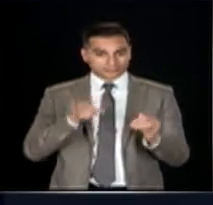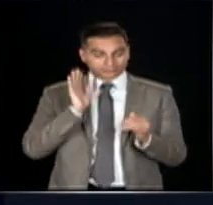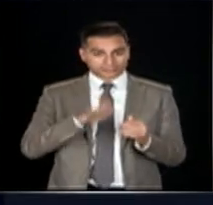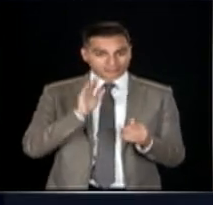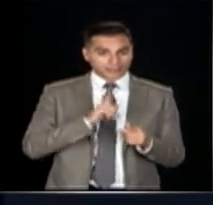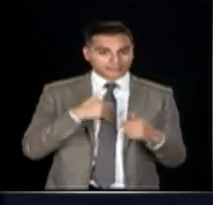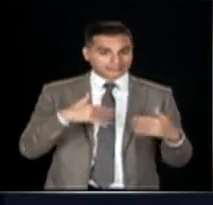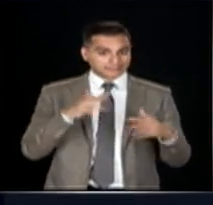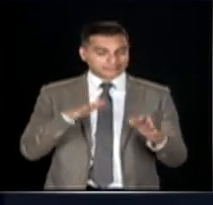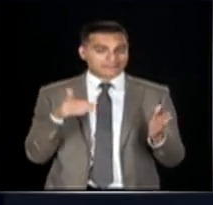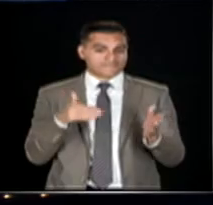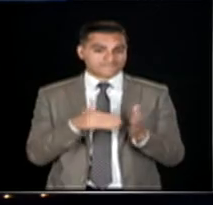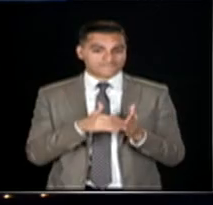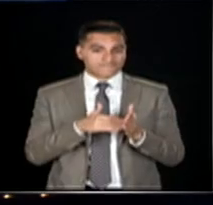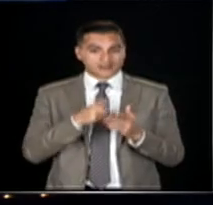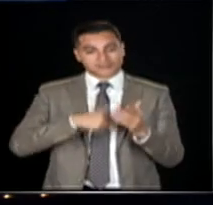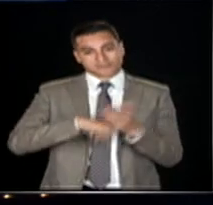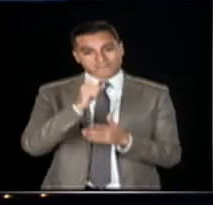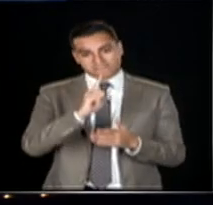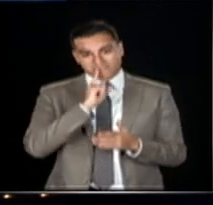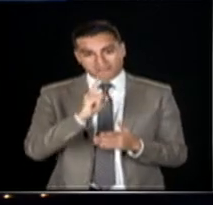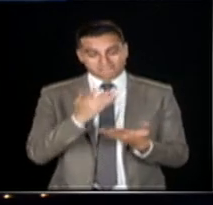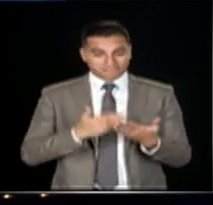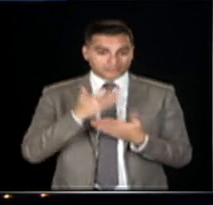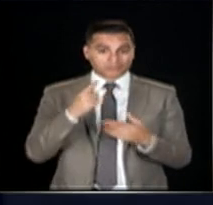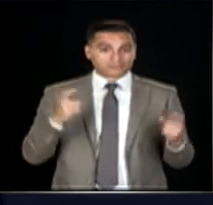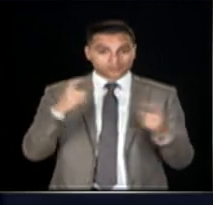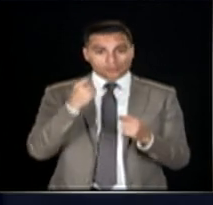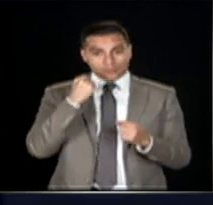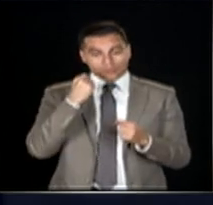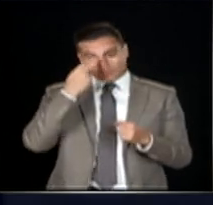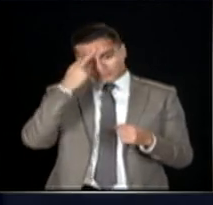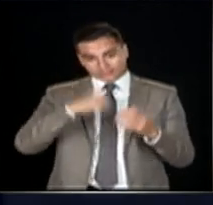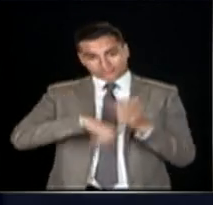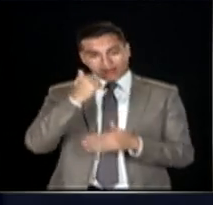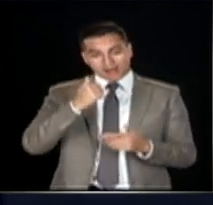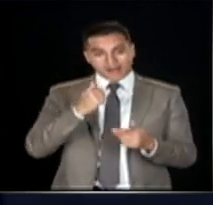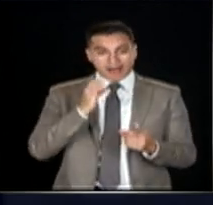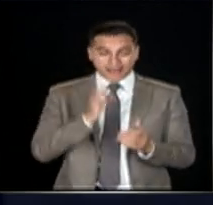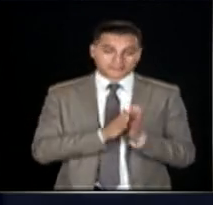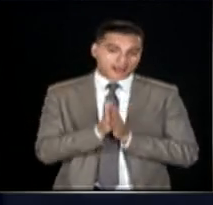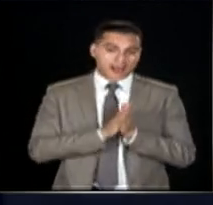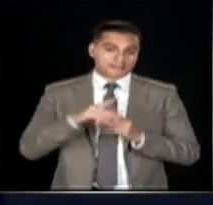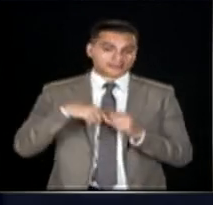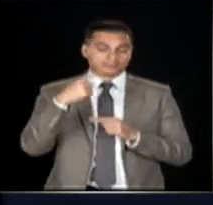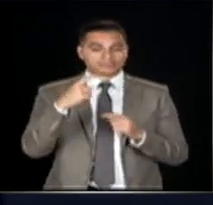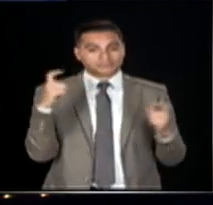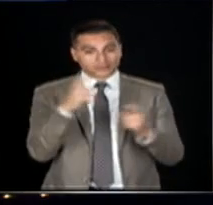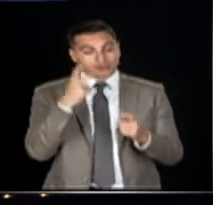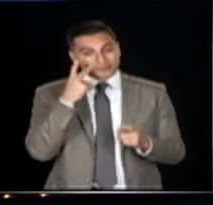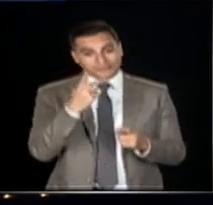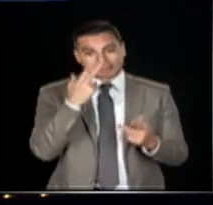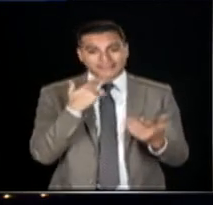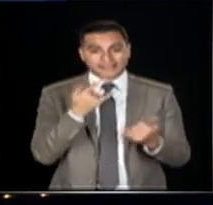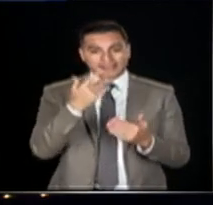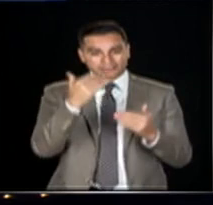إن الطريق كله صعب، واللي هيلعب على البطولة لازم يبقى مستعد لأي جامعة تانية،